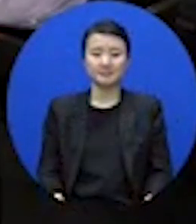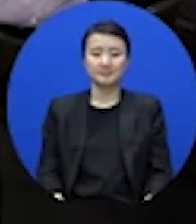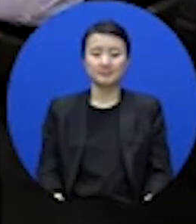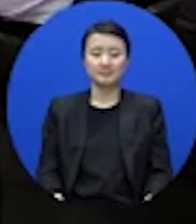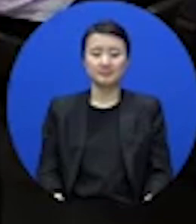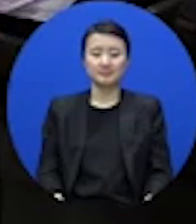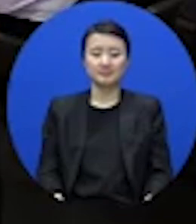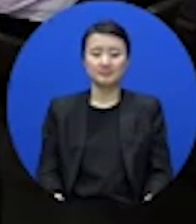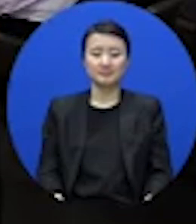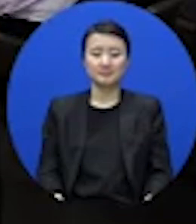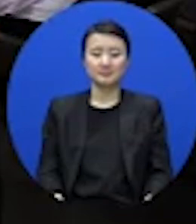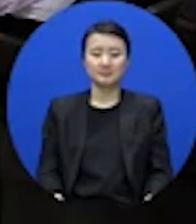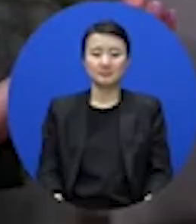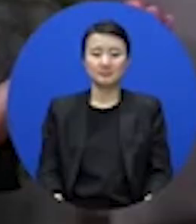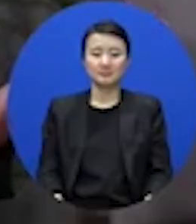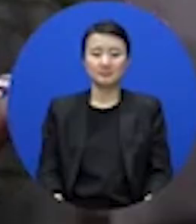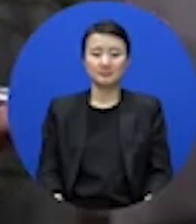네.